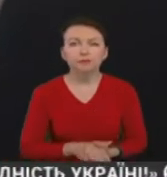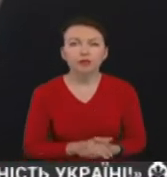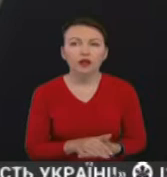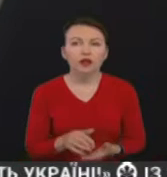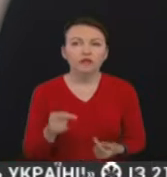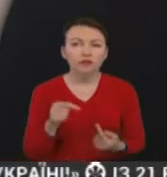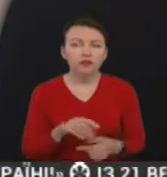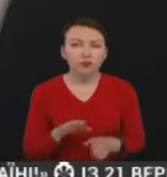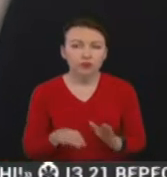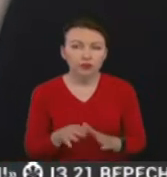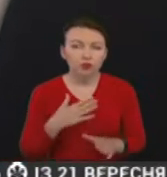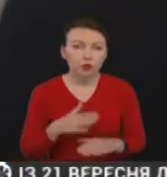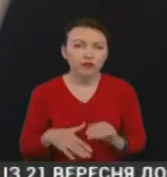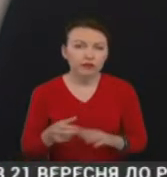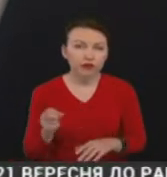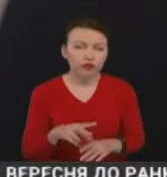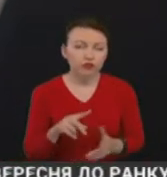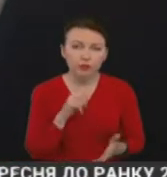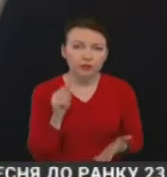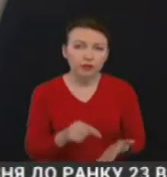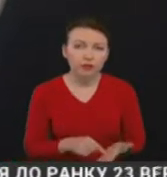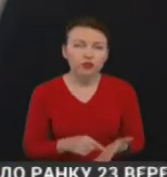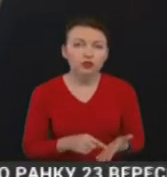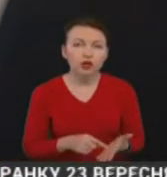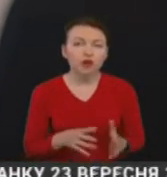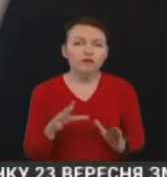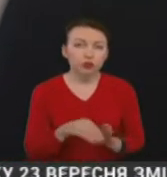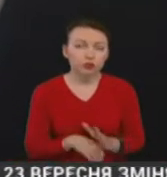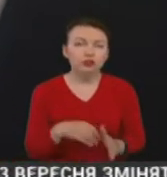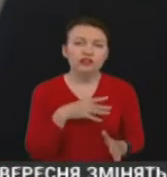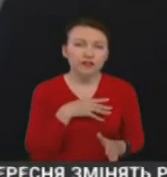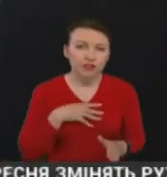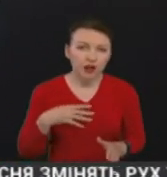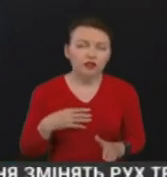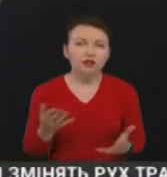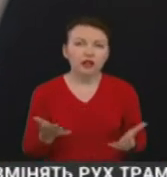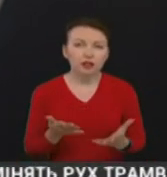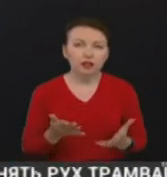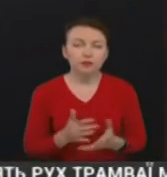під мою кваліфікацію і роботу підпадають в тому числі і ветерани, які